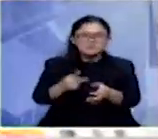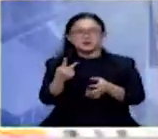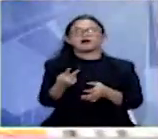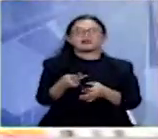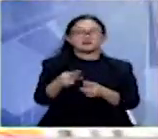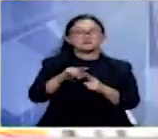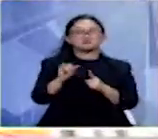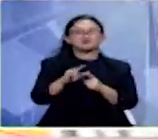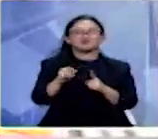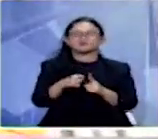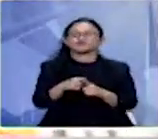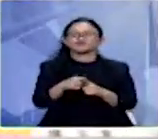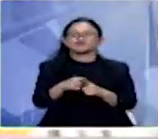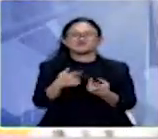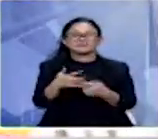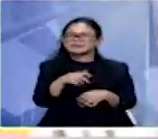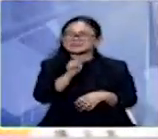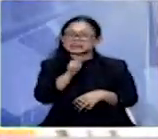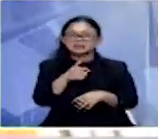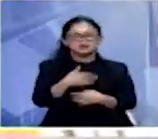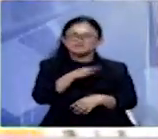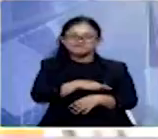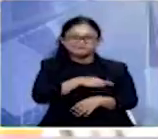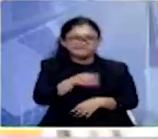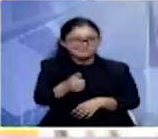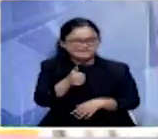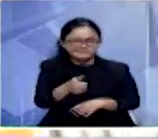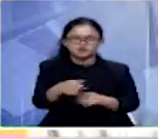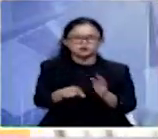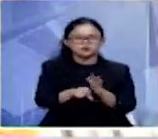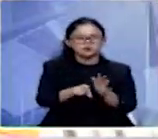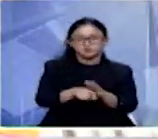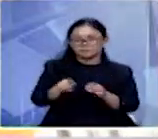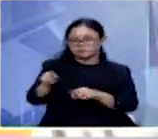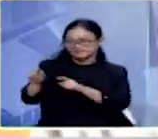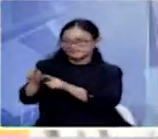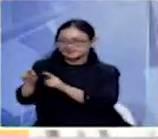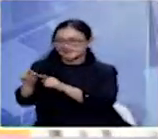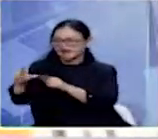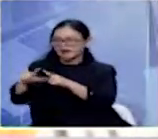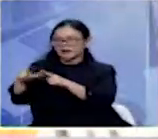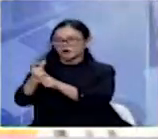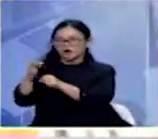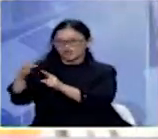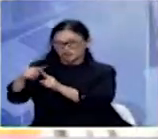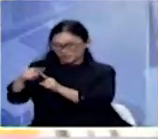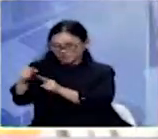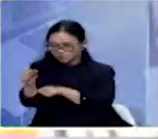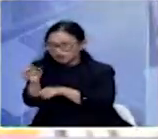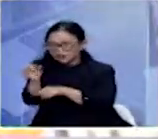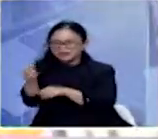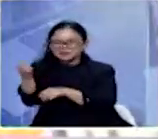Semuanya, siklusnya sangat bermanfaat. Pertama, mulai dari telur, terus